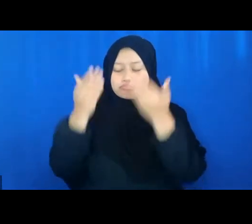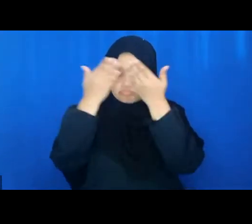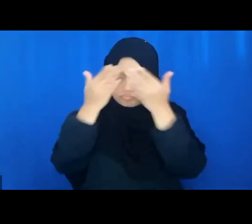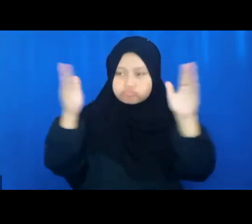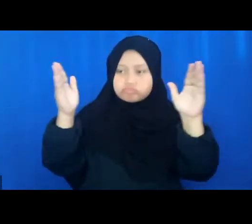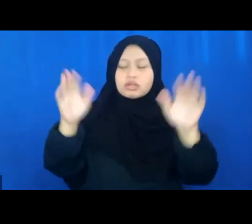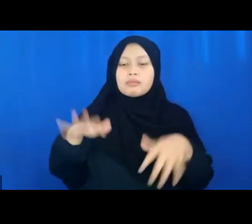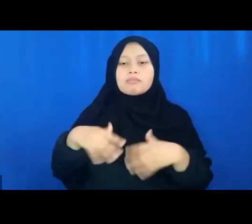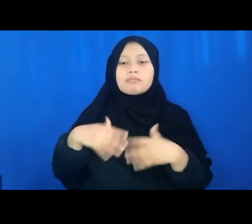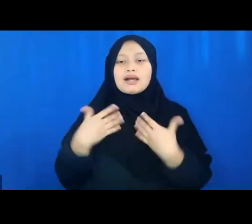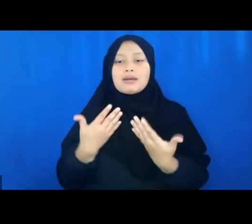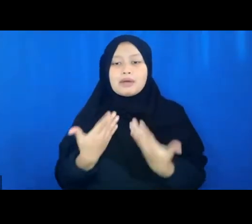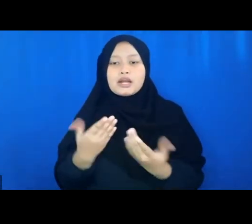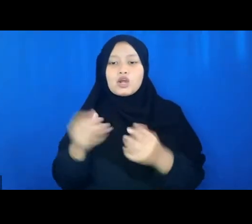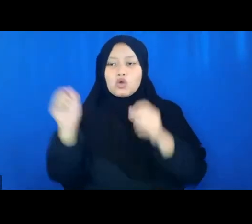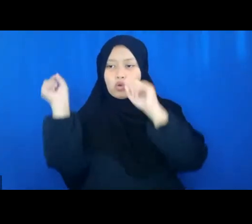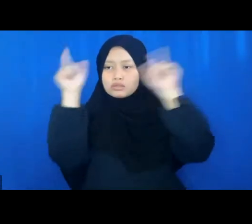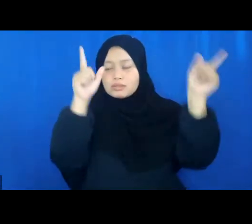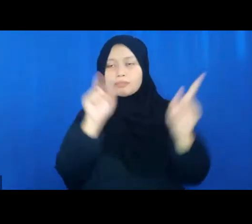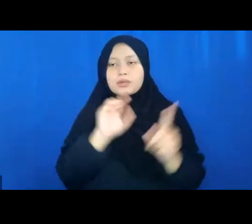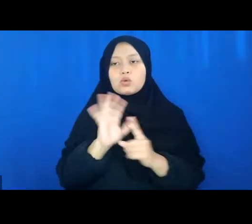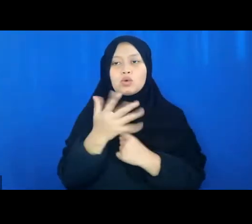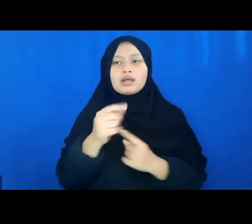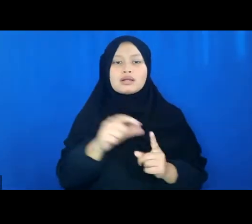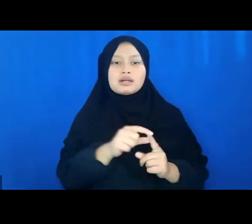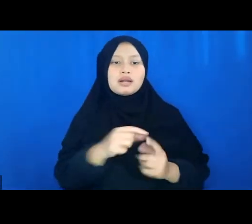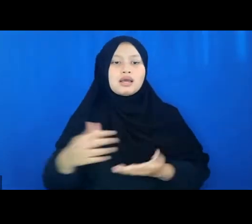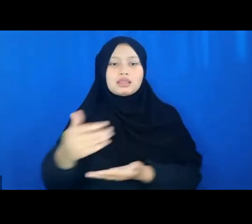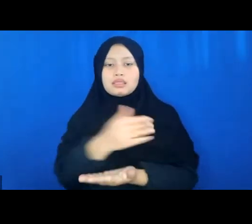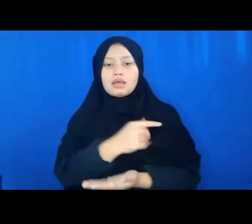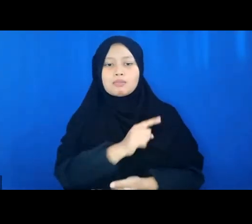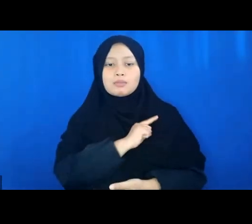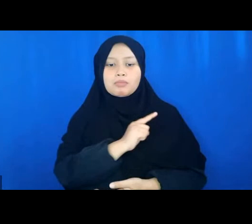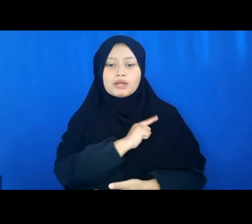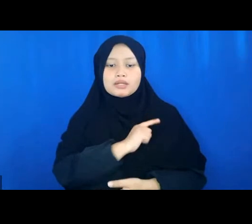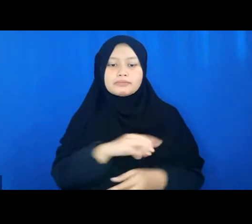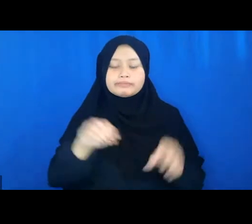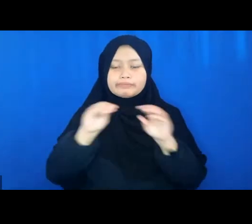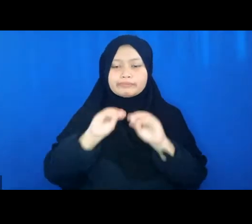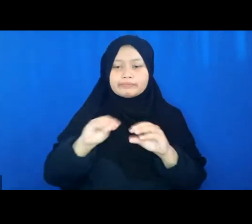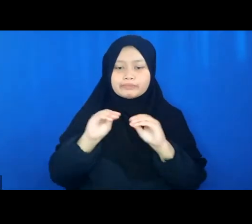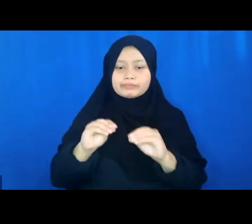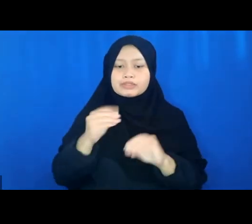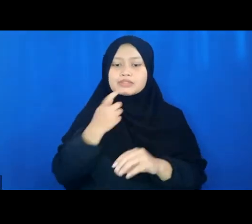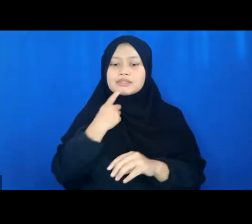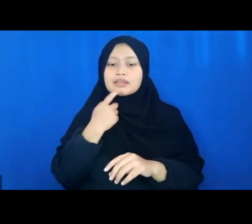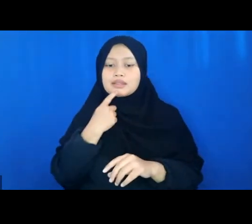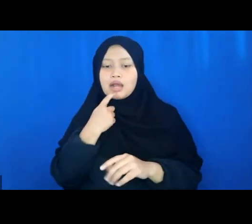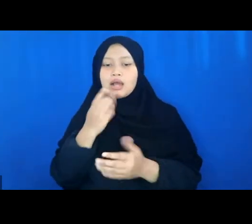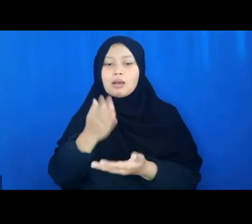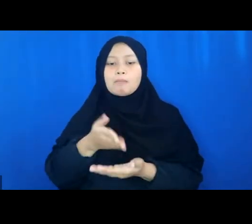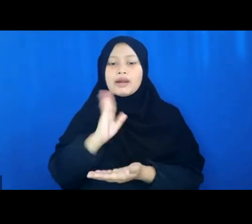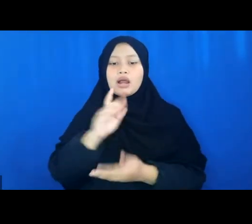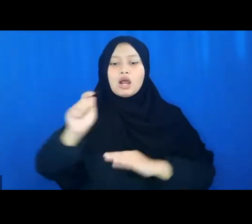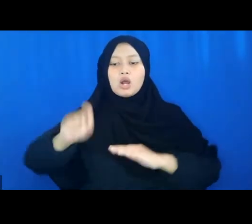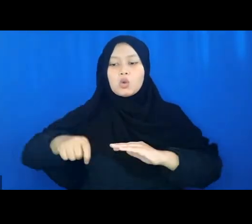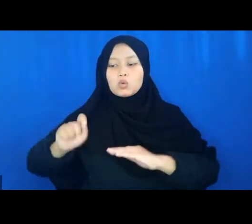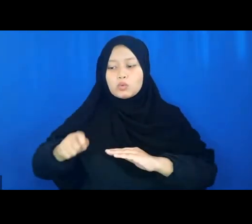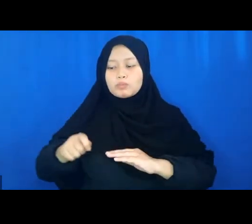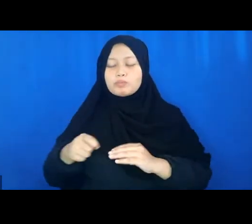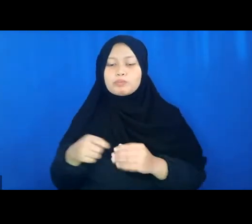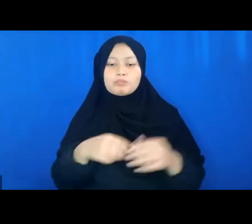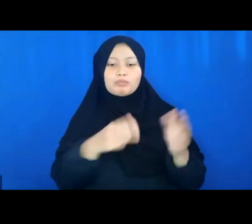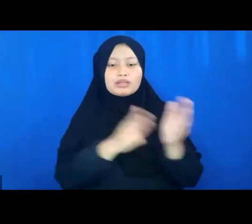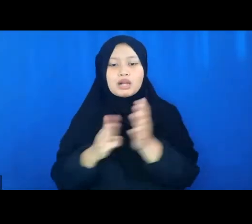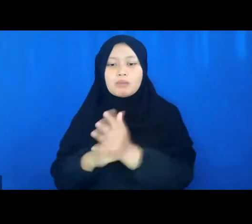daripada perlindungan data pribadi serta memperoleh gambaran umum terkait penegakan hukum dan penyelesaian sengketa